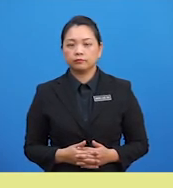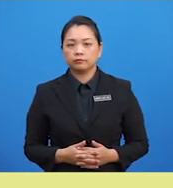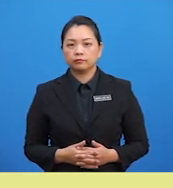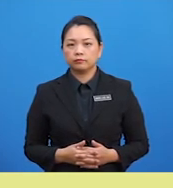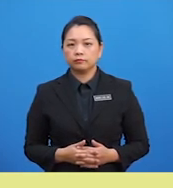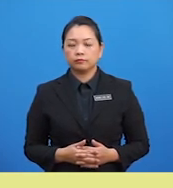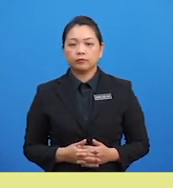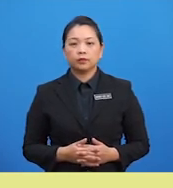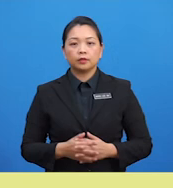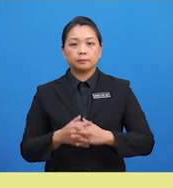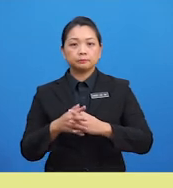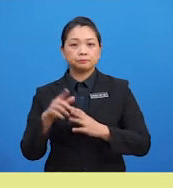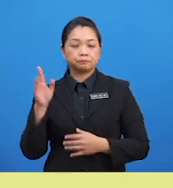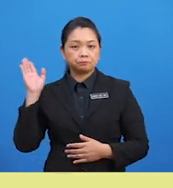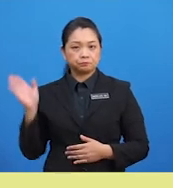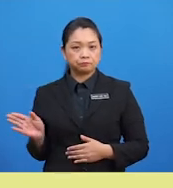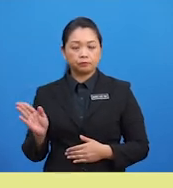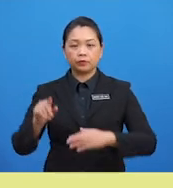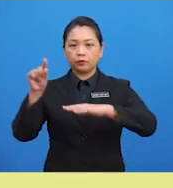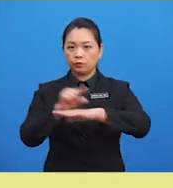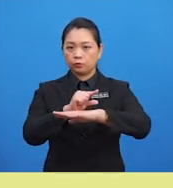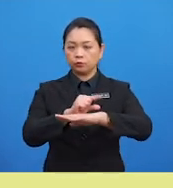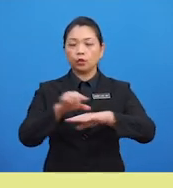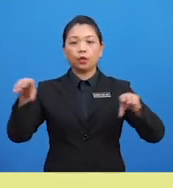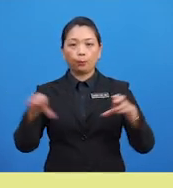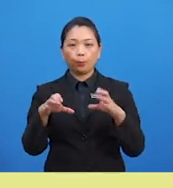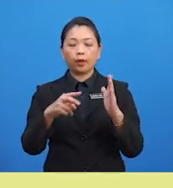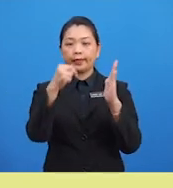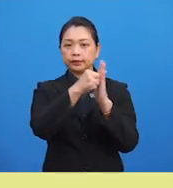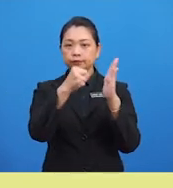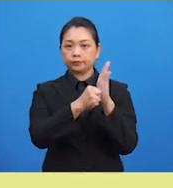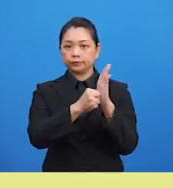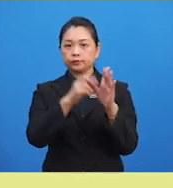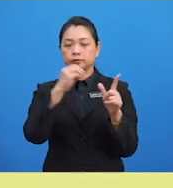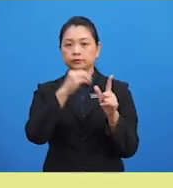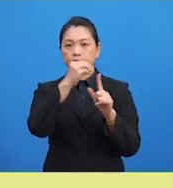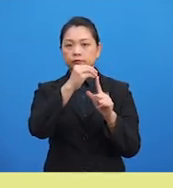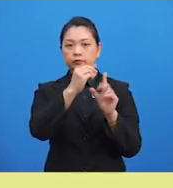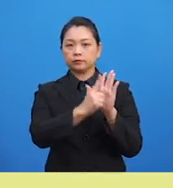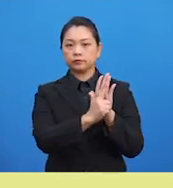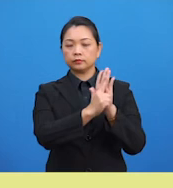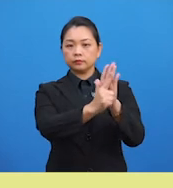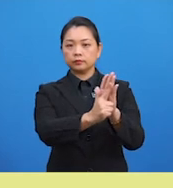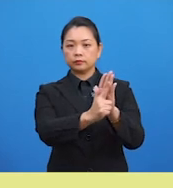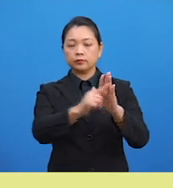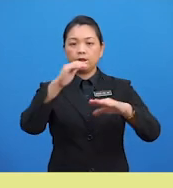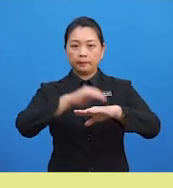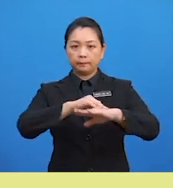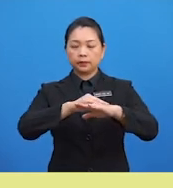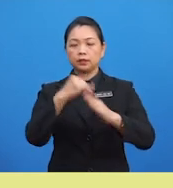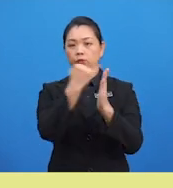Dimension digunakan untuk membuat nota atau label pada lukisan yang dilukis.